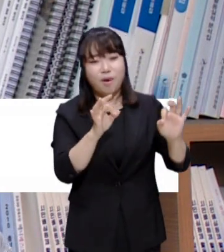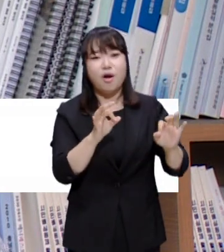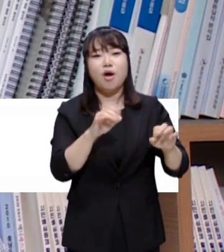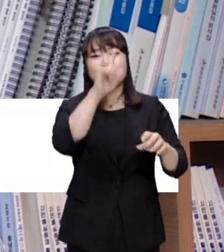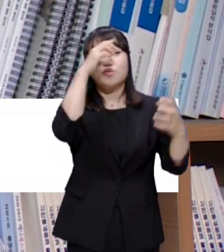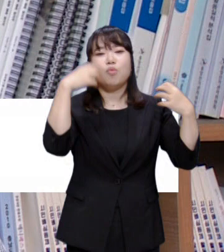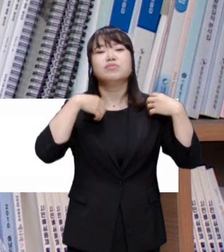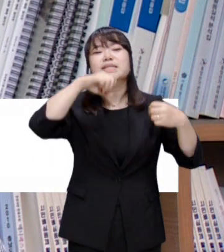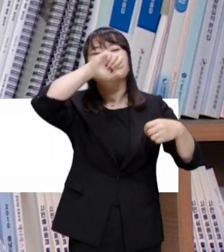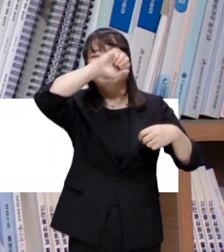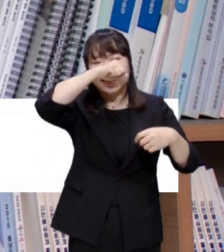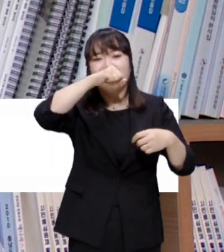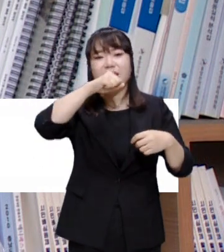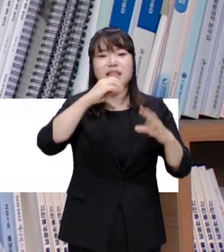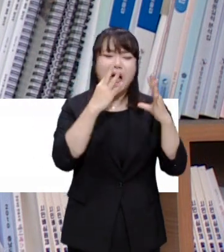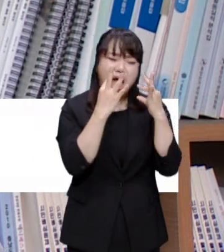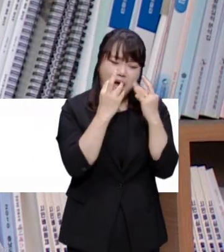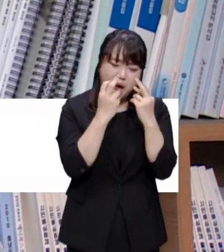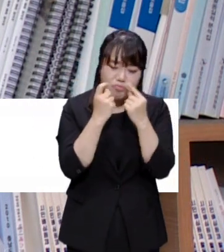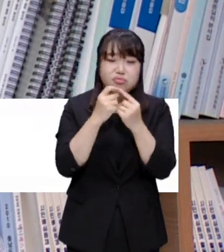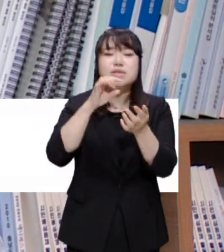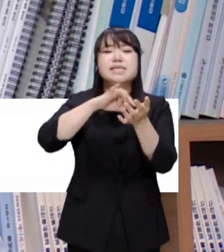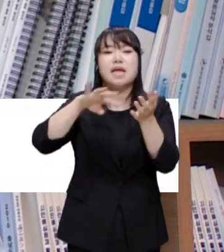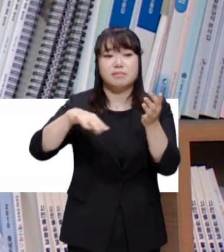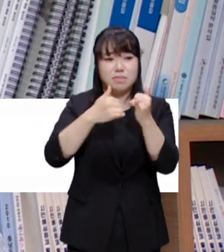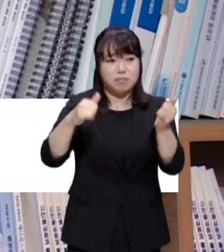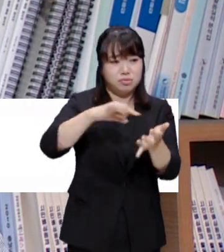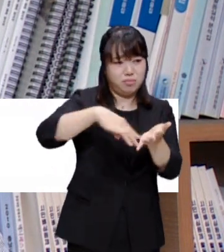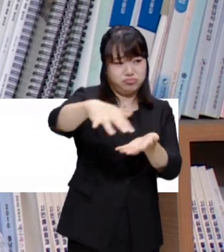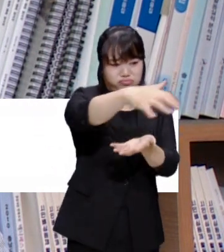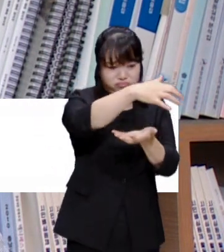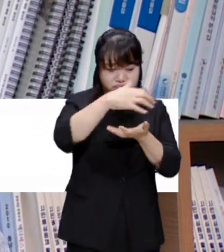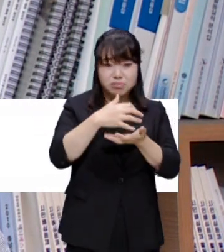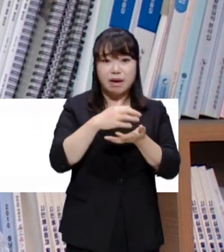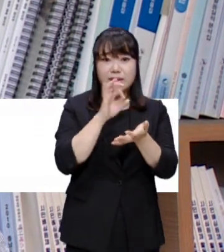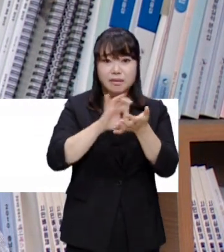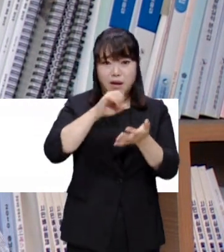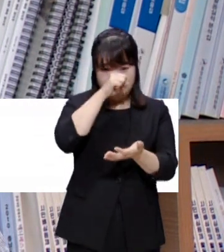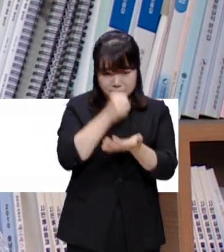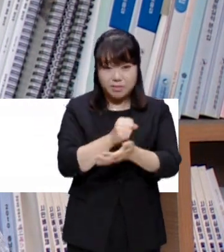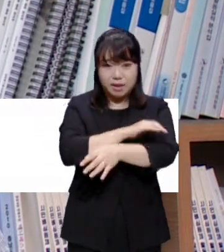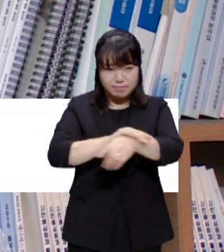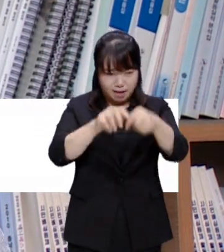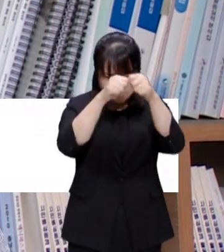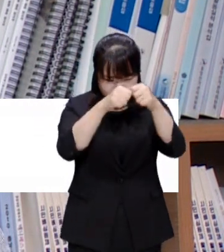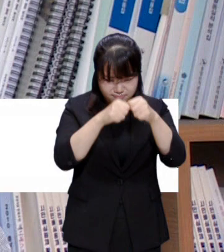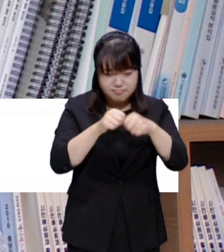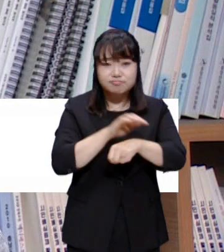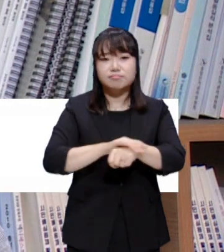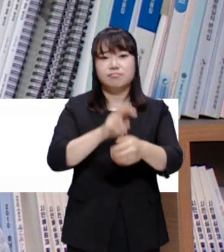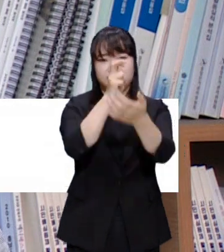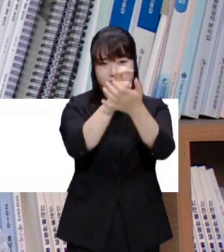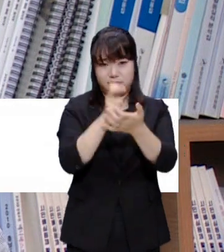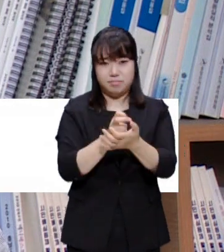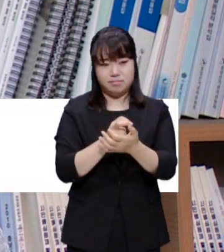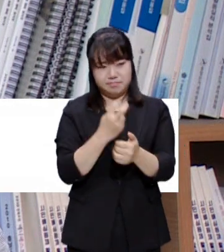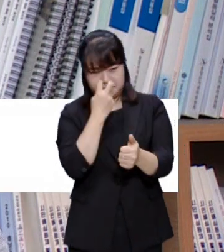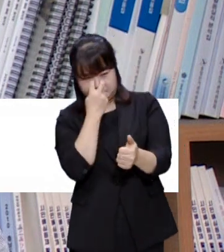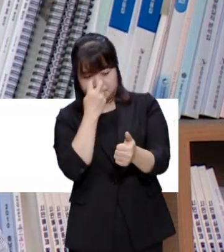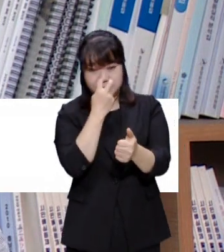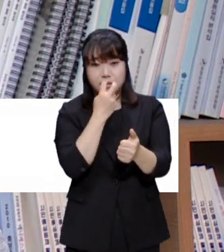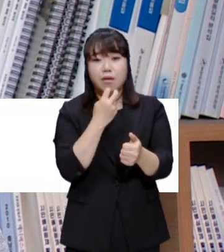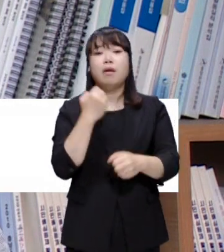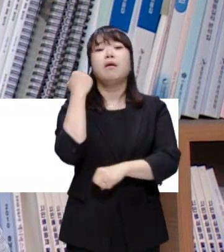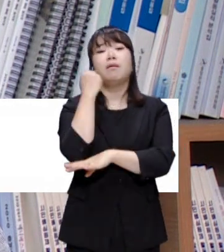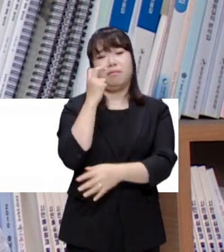법인카드나 업무추진비의 문제는 세금에 대한 문제이기 때문에 세금으로 사용되는 모든 활동들은 통제받아야 된다라고 하는 것을